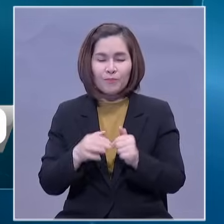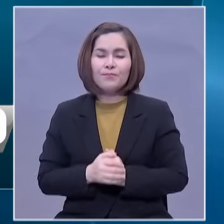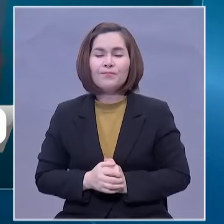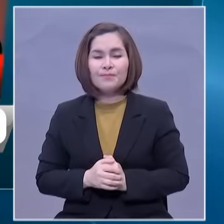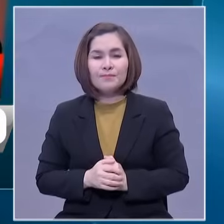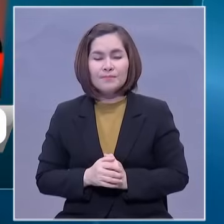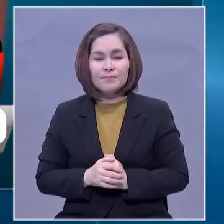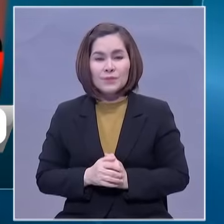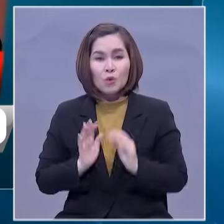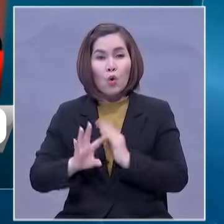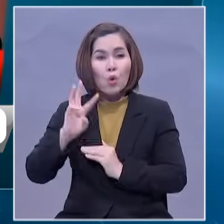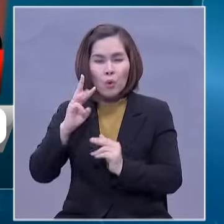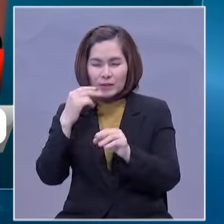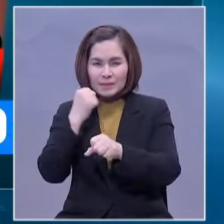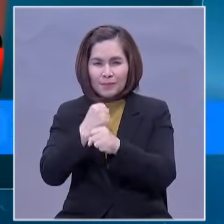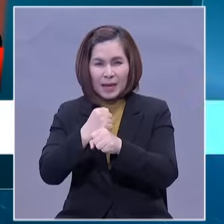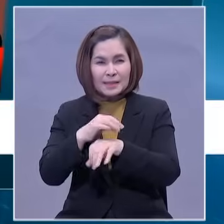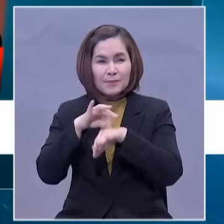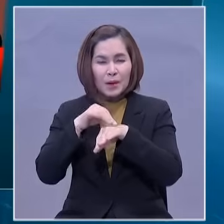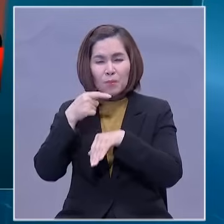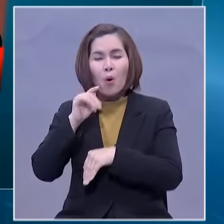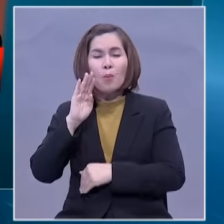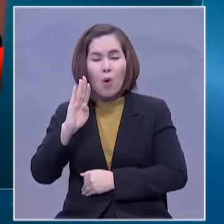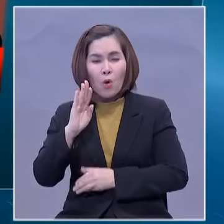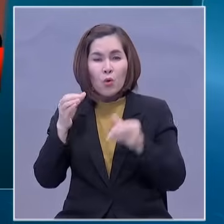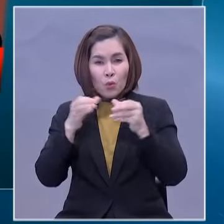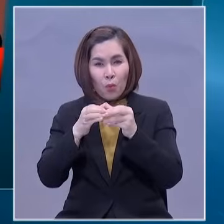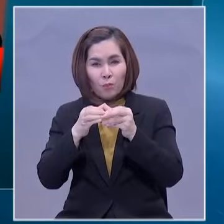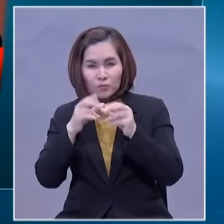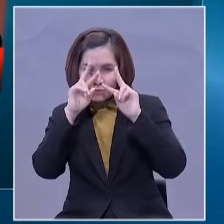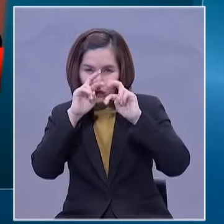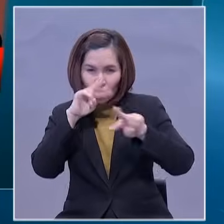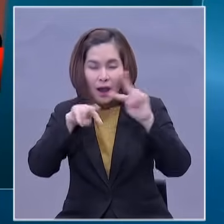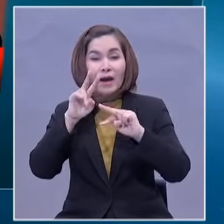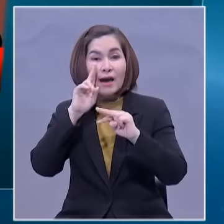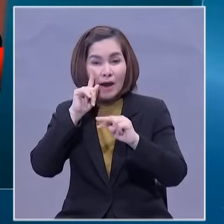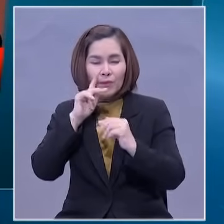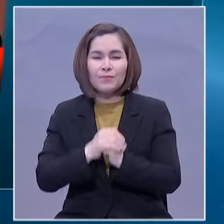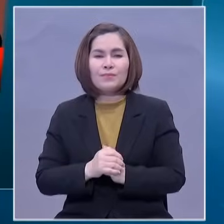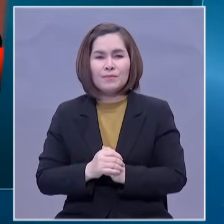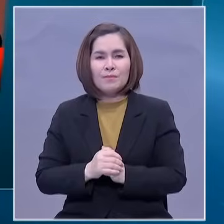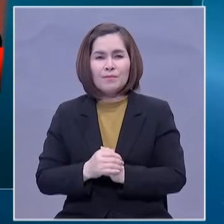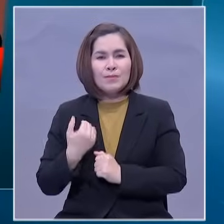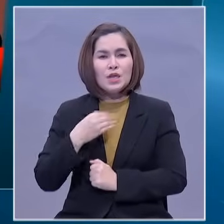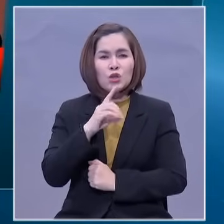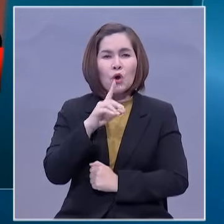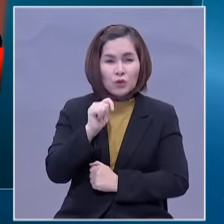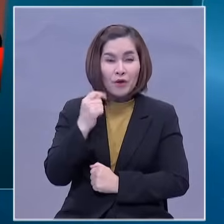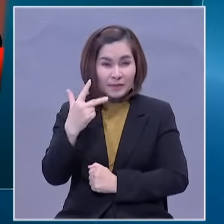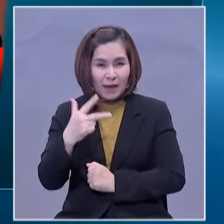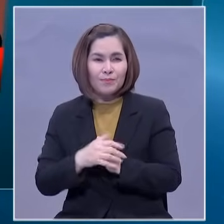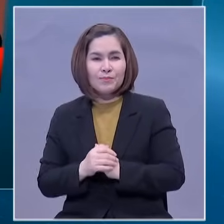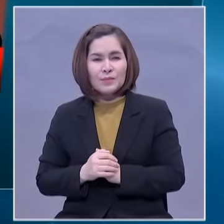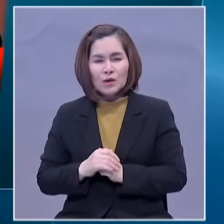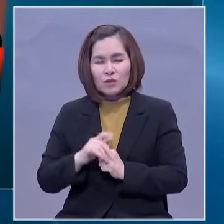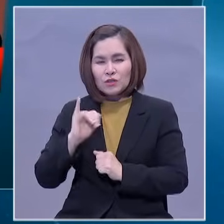เป็นผบหมู่งานสืบสวนสอบสวนปทุมธานียศดับตำรวจ 3นายมีจ่า 10ตำรวจ 1นายแล้ว